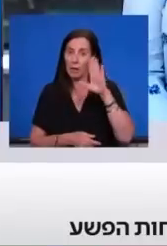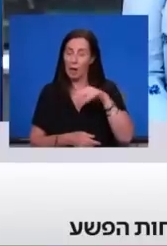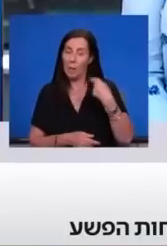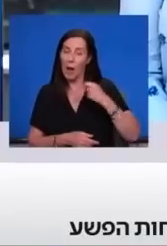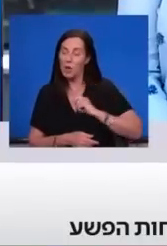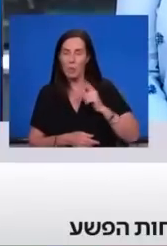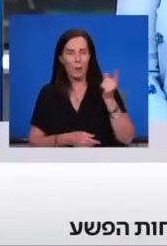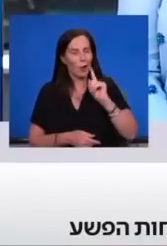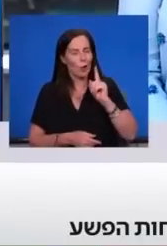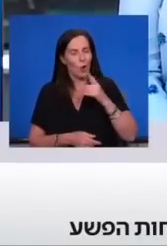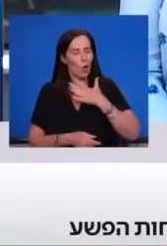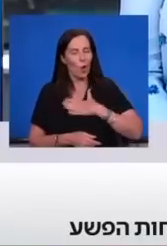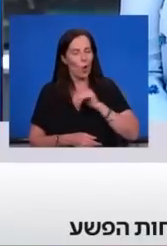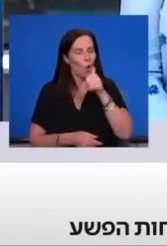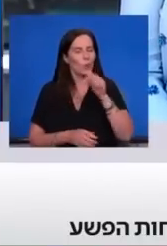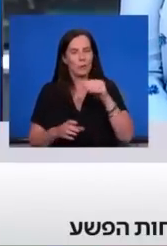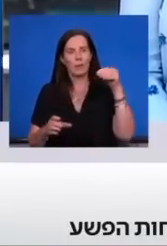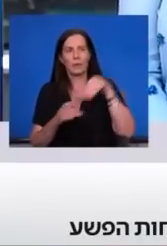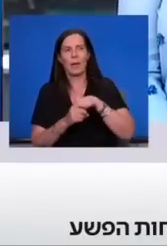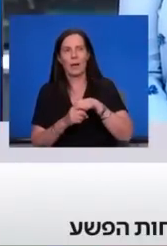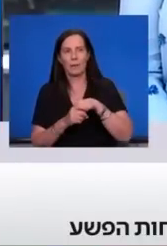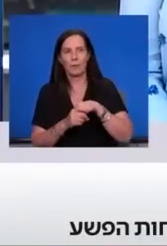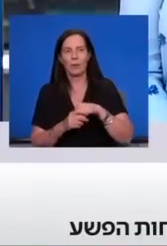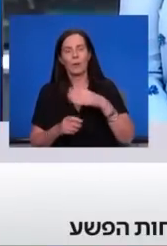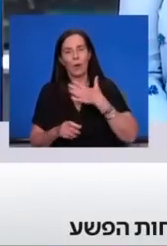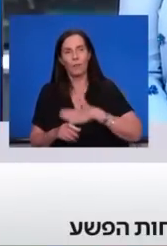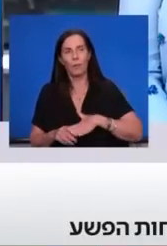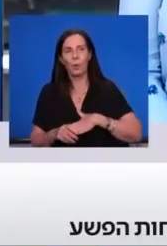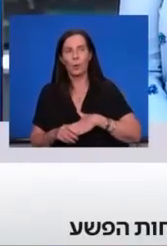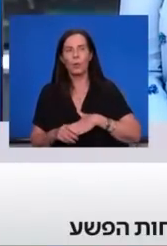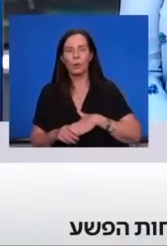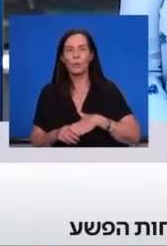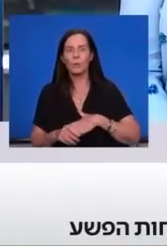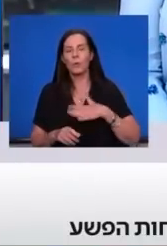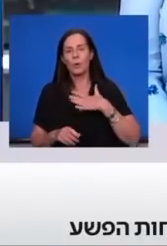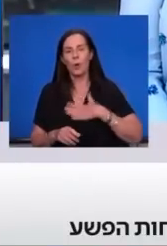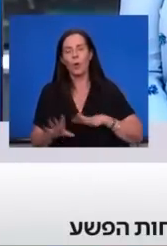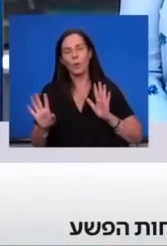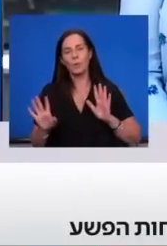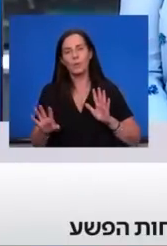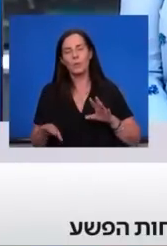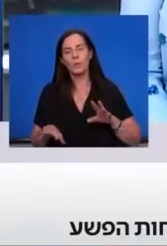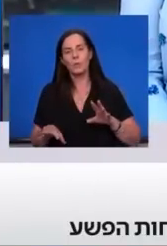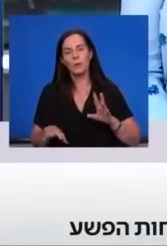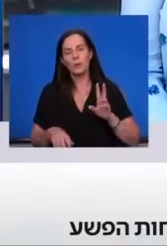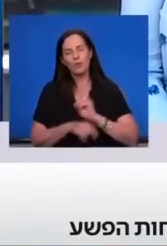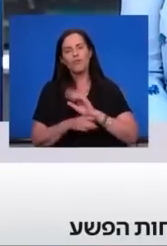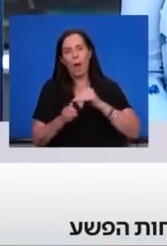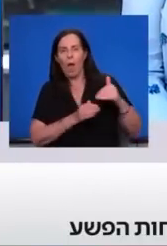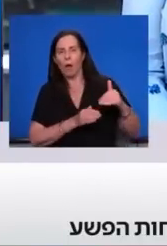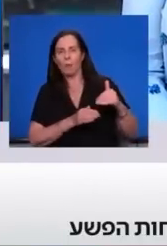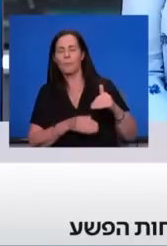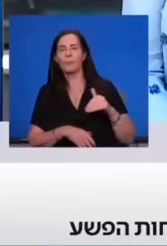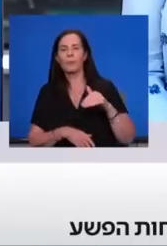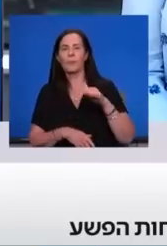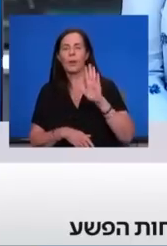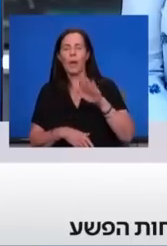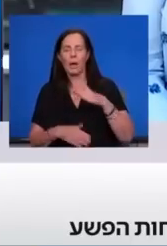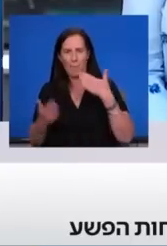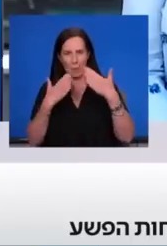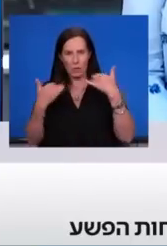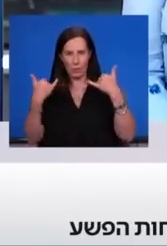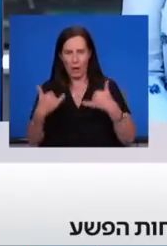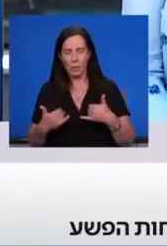כל כך אוהב להיכנס אל האירוע ורוצה להיות מאוד מוגבל. ובואי נדבר על הישיבה הזאת, איילה,